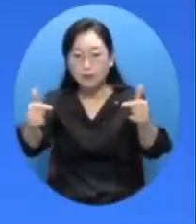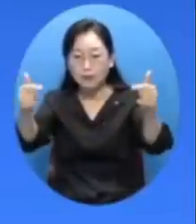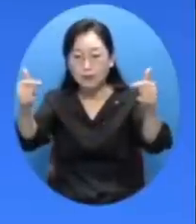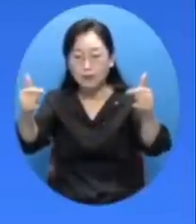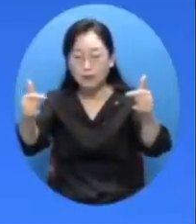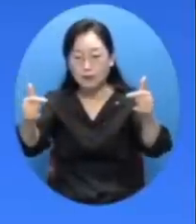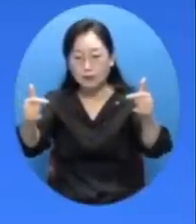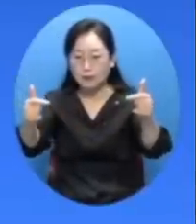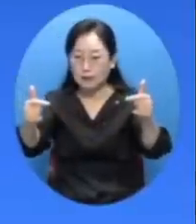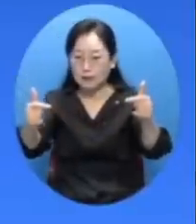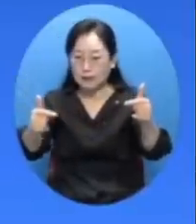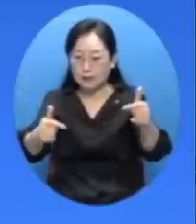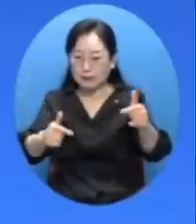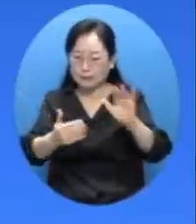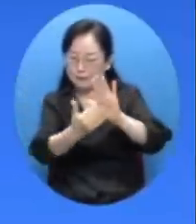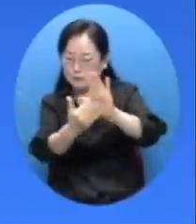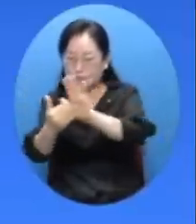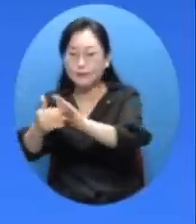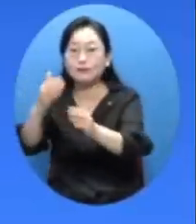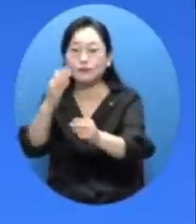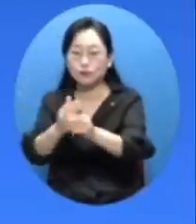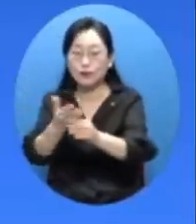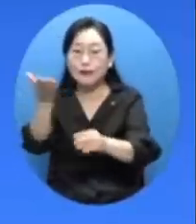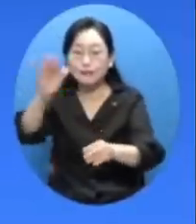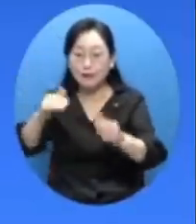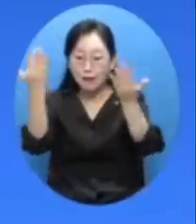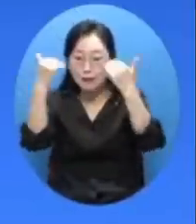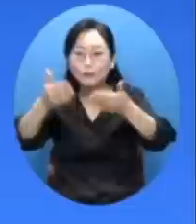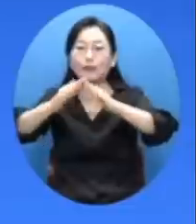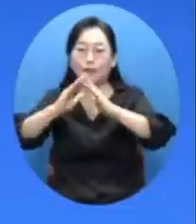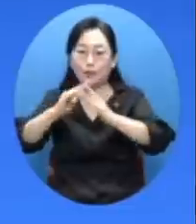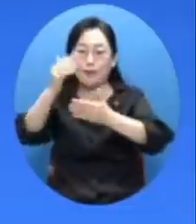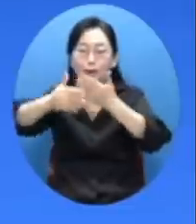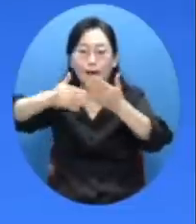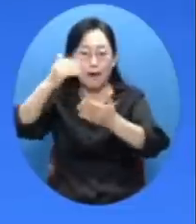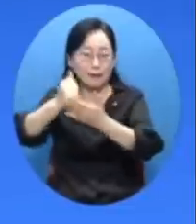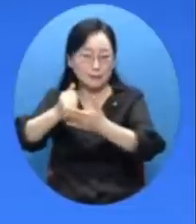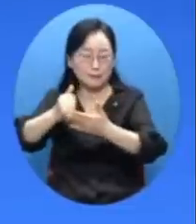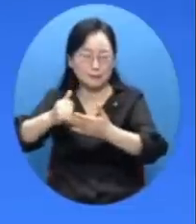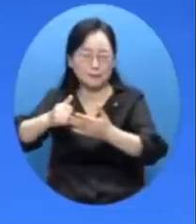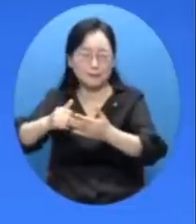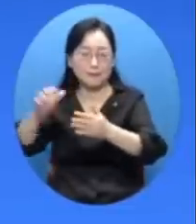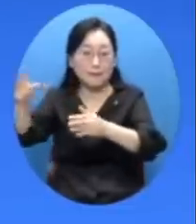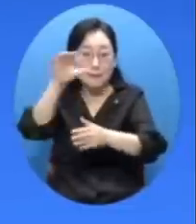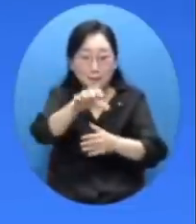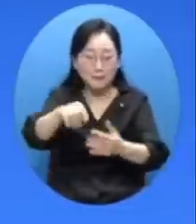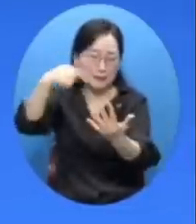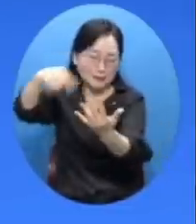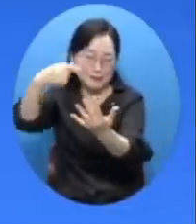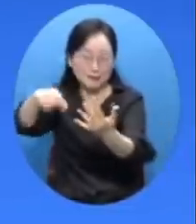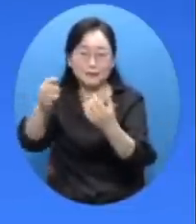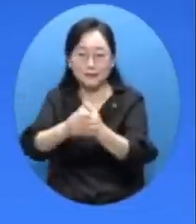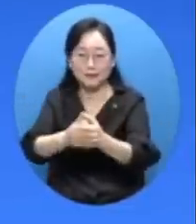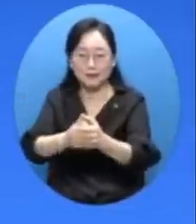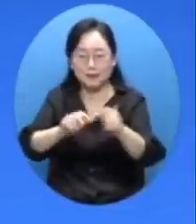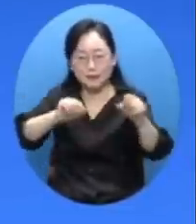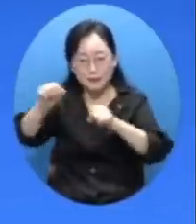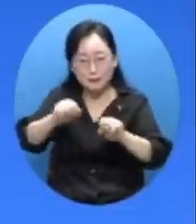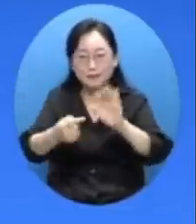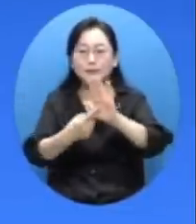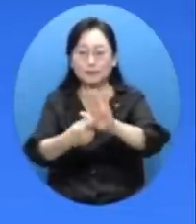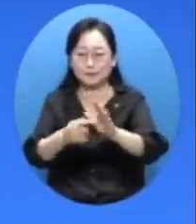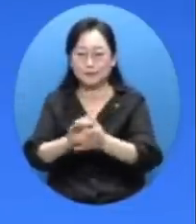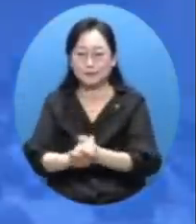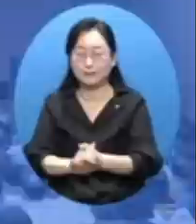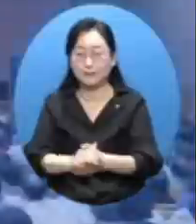여러 가지로 정적으로 막고 있는데 학교를 세워서 학교를 통해 학생을 가르치기 때문에 그가 이 같은 큰 역사를 이루고 있는 것입니다.